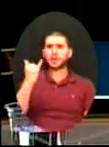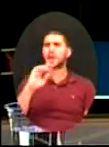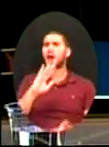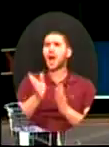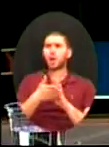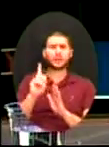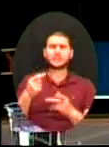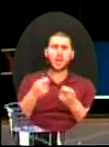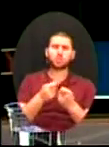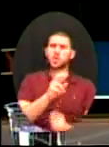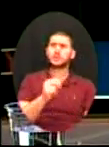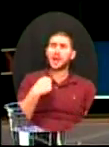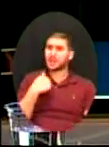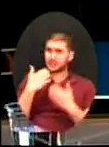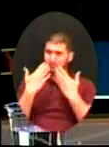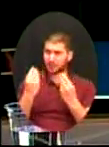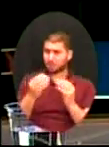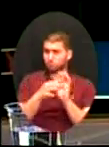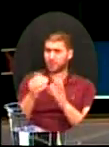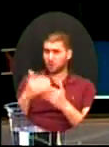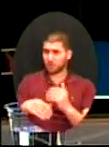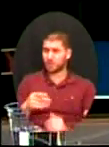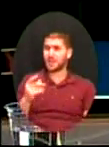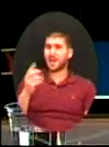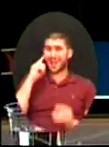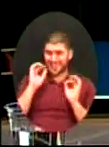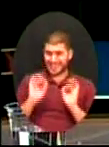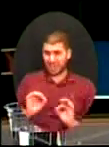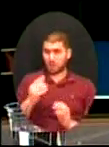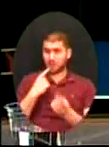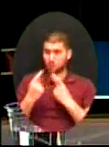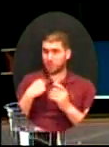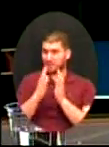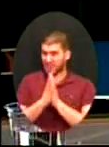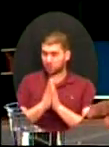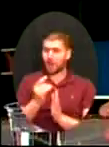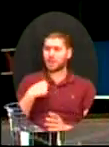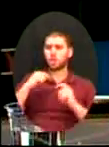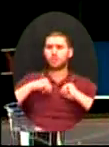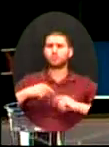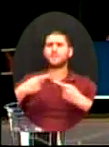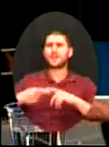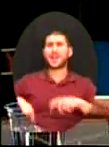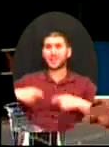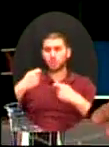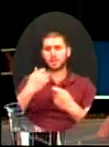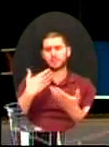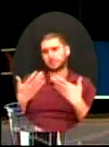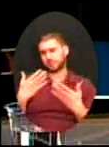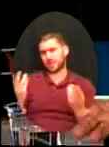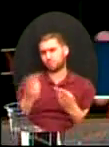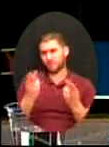ש... זה לא העניין, זה העניין, אני אחד אדם. הרציונל של הדיון שאני מבקש, אני כיור ועדת חינוך תעסק כמובן מטבע